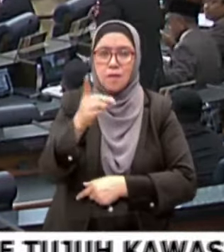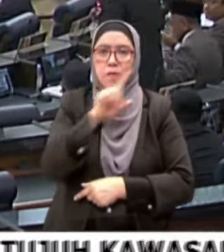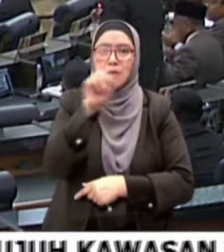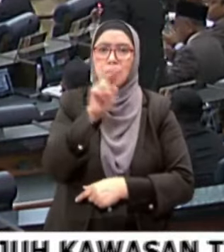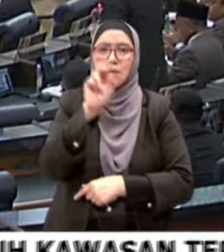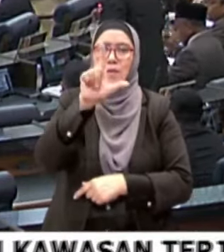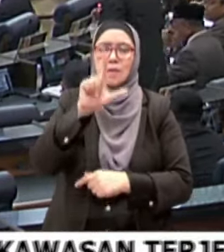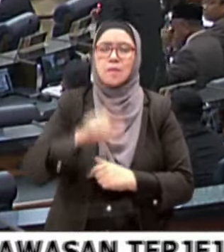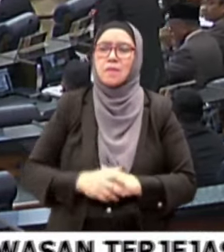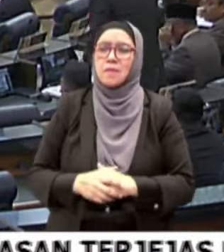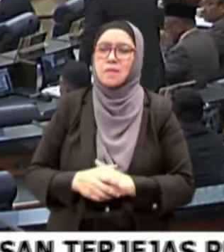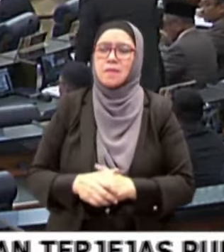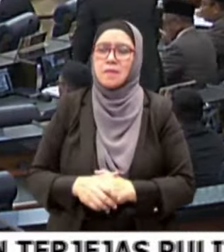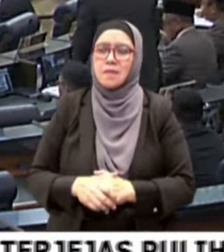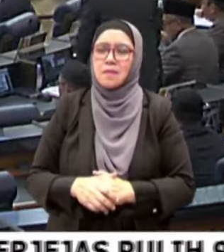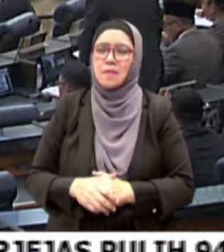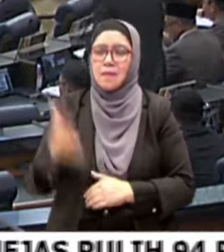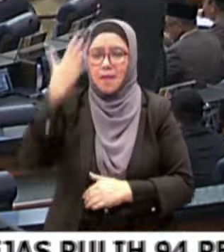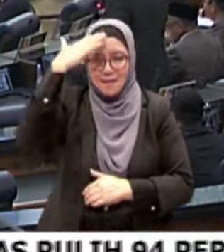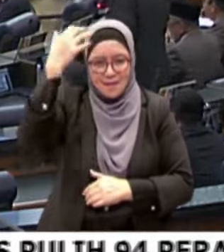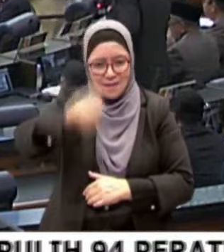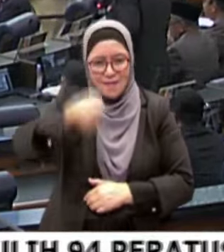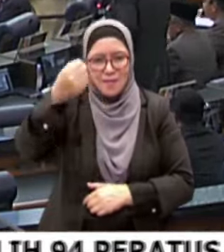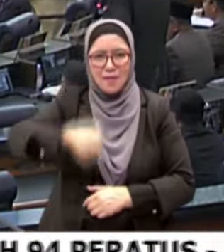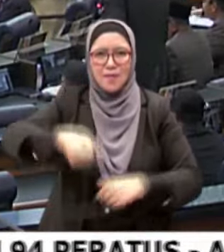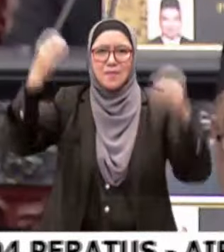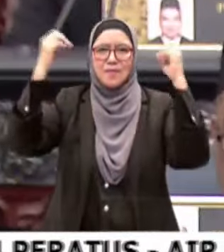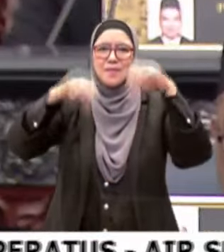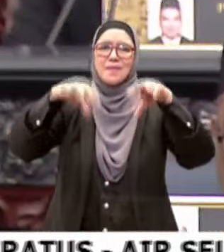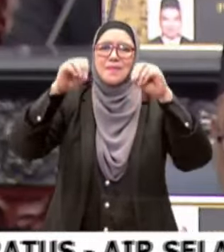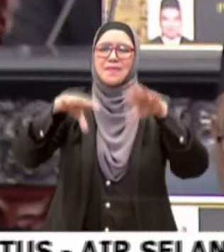Assalamualaikum Warahmatullahi Ta'ala Wabarakatuh